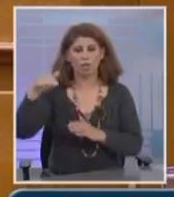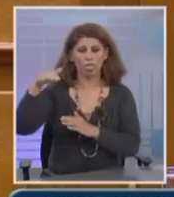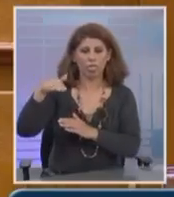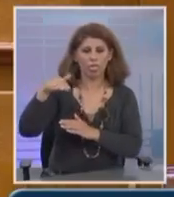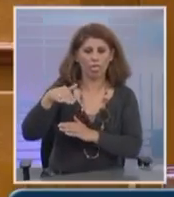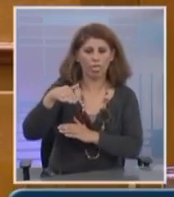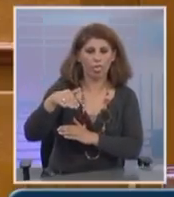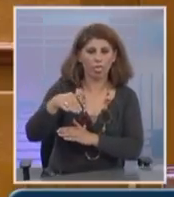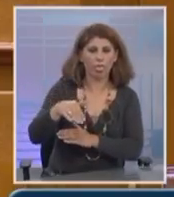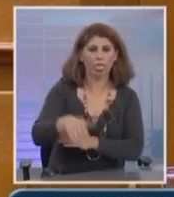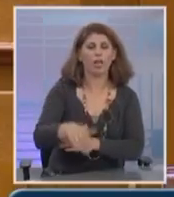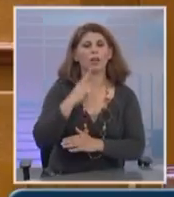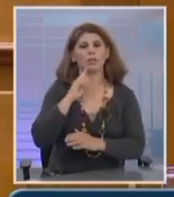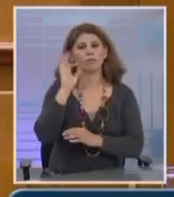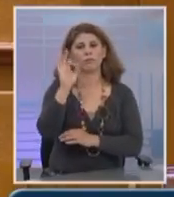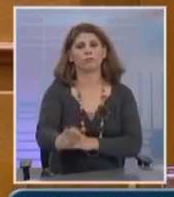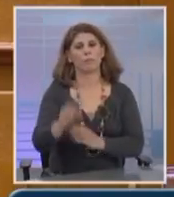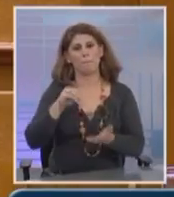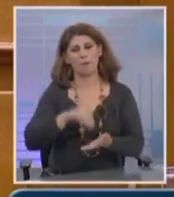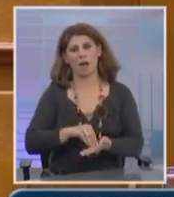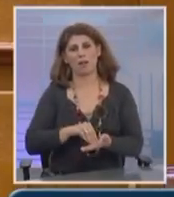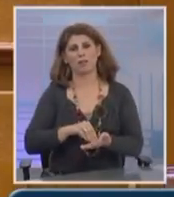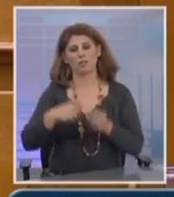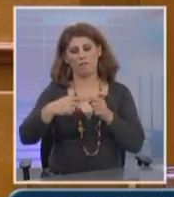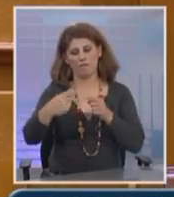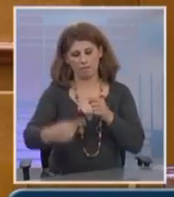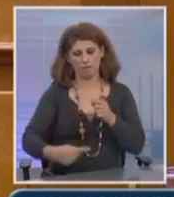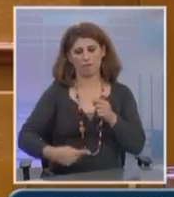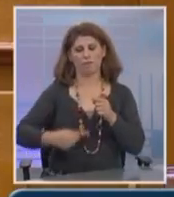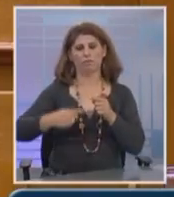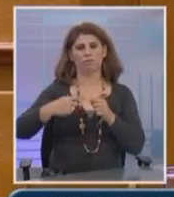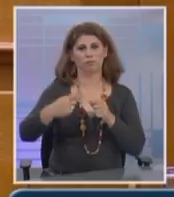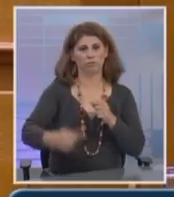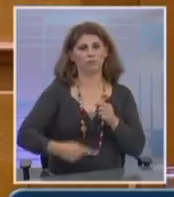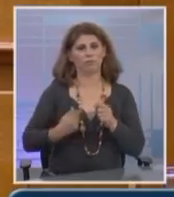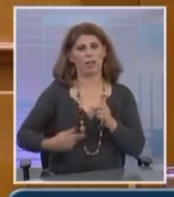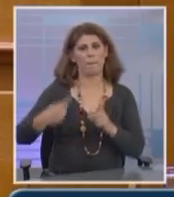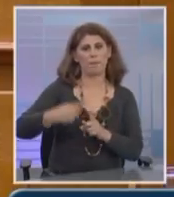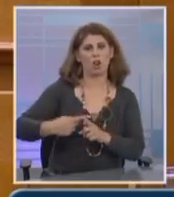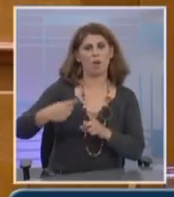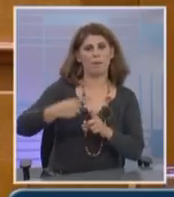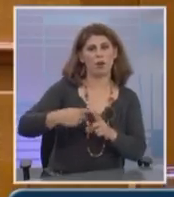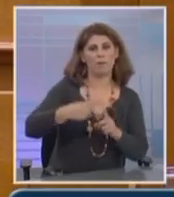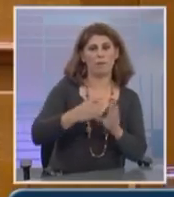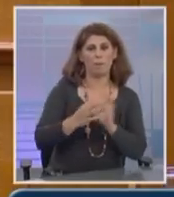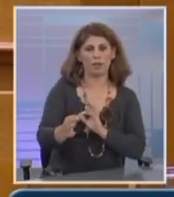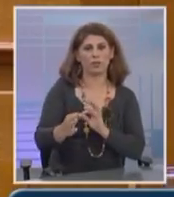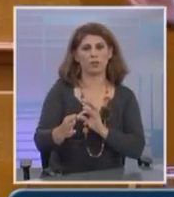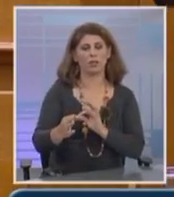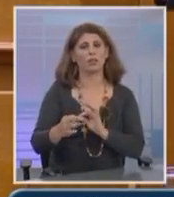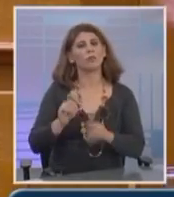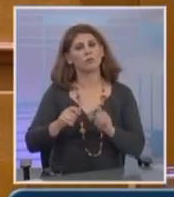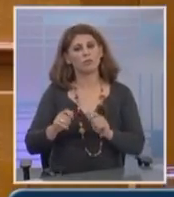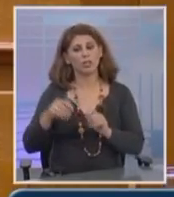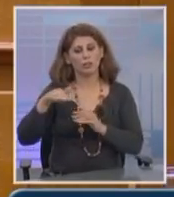στην ύφεση οδηγεί ξανά στο φαύλο κύκλο των επιπλέον μέτρων που λειτουργούν ηφαισιακά,